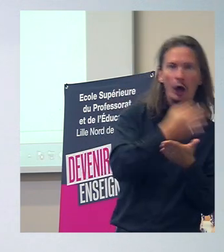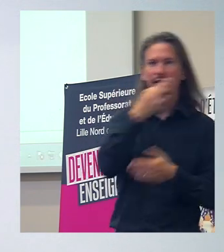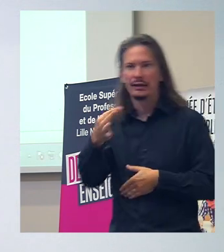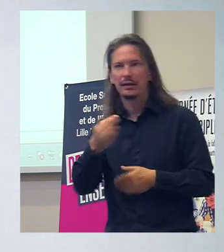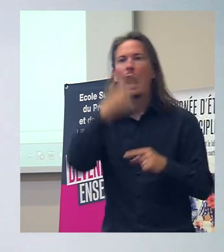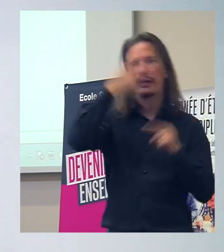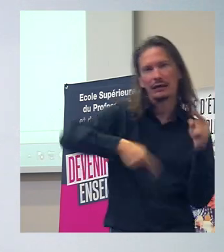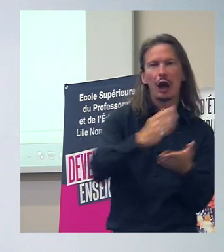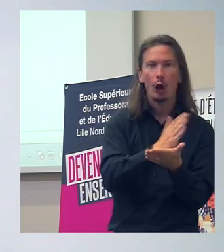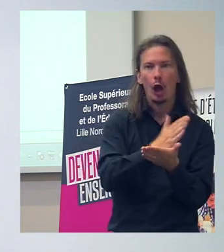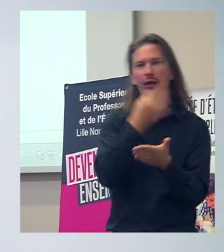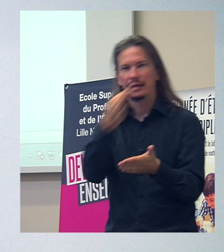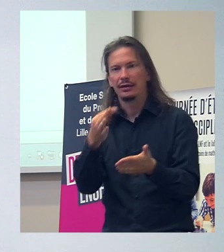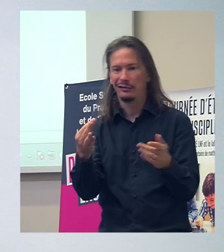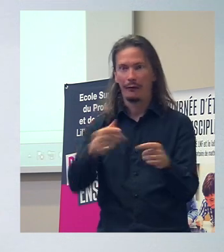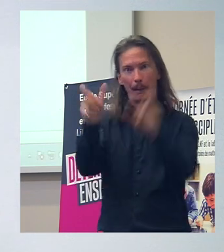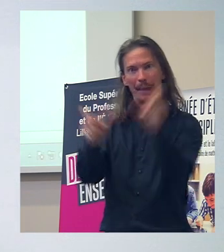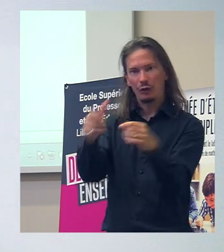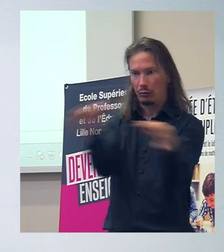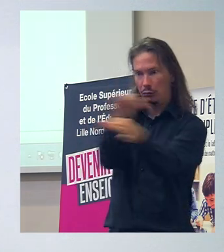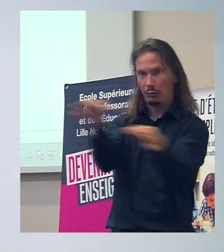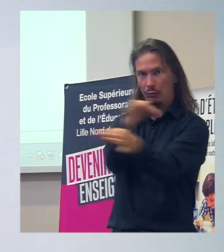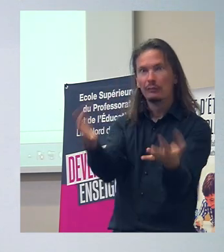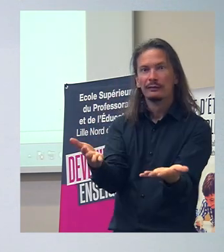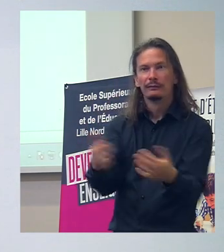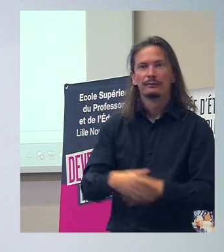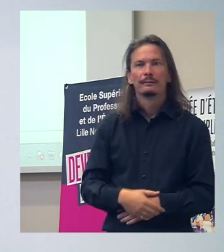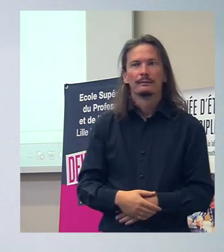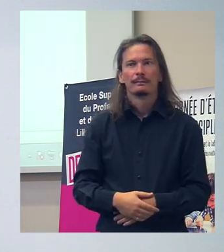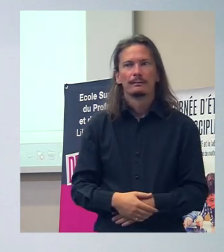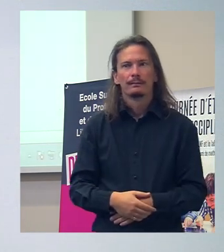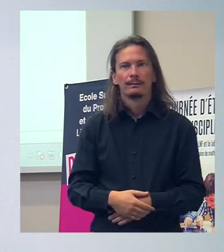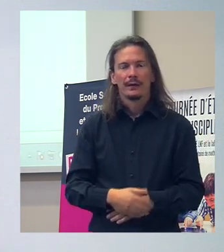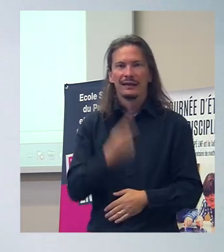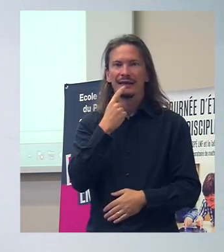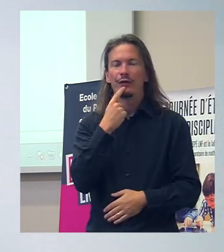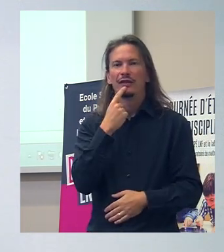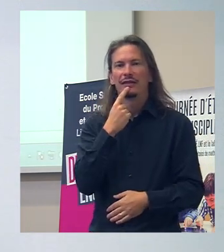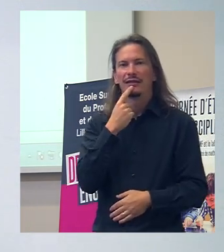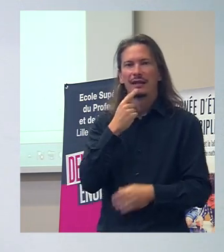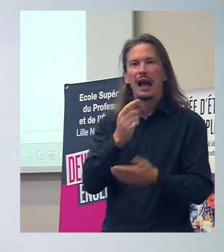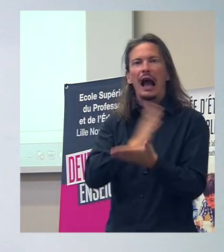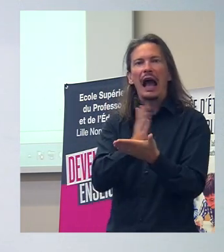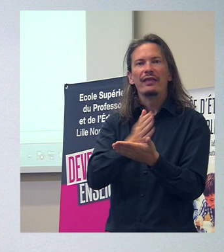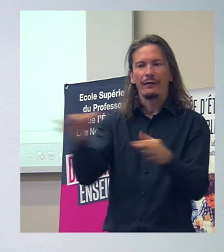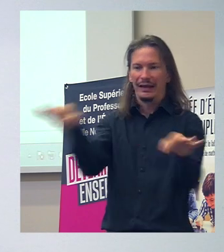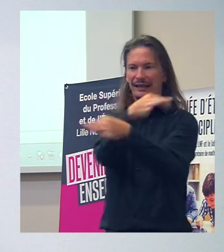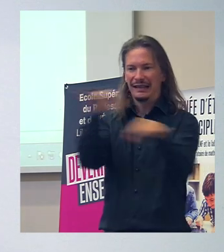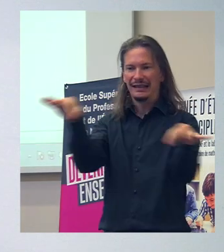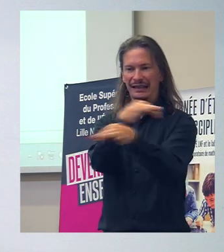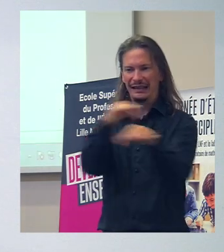ça, entre. Donc un interdit, c'est quelque chose qui vient a posteriori d'une